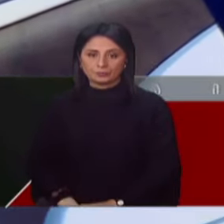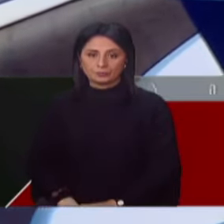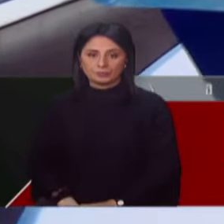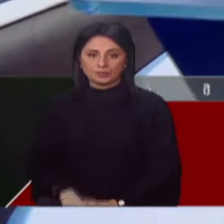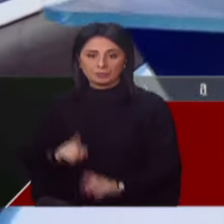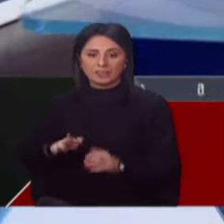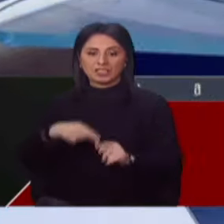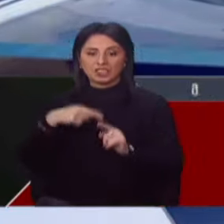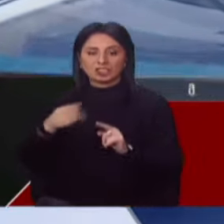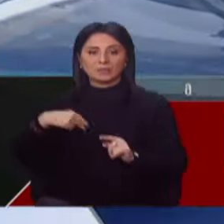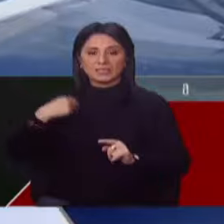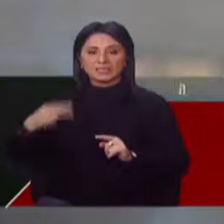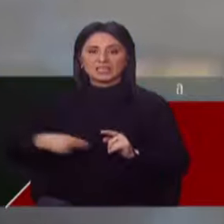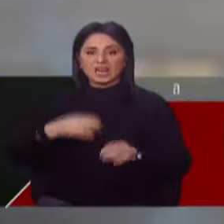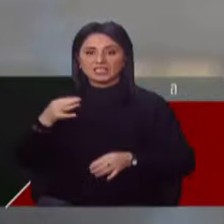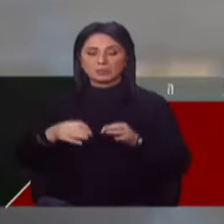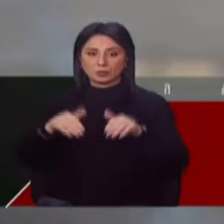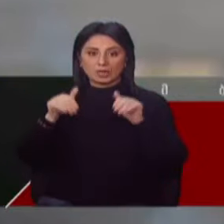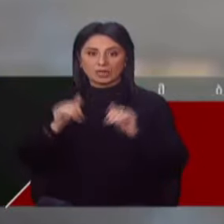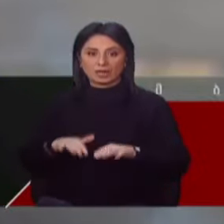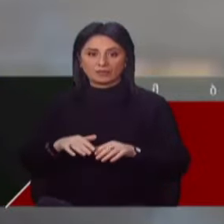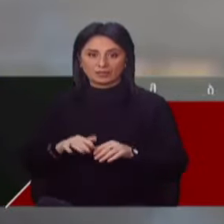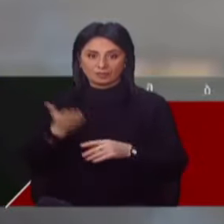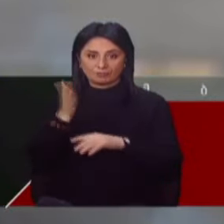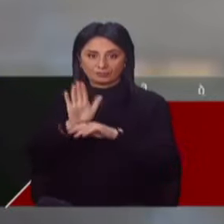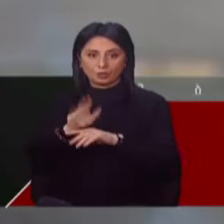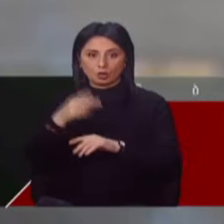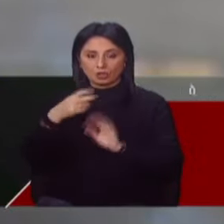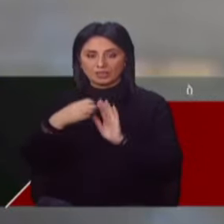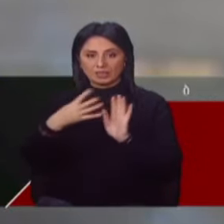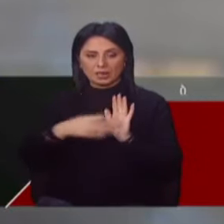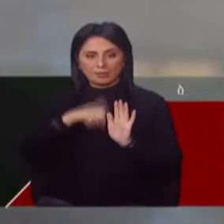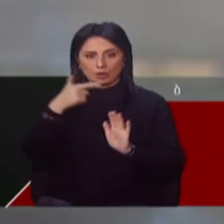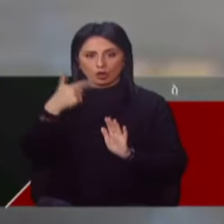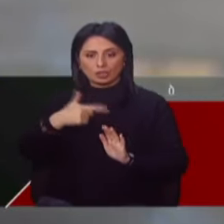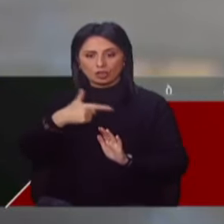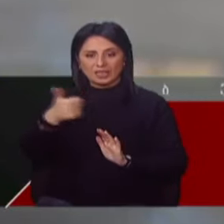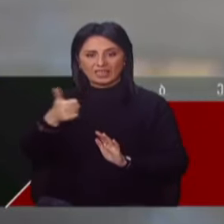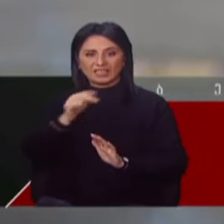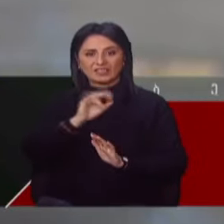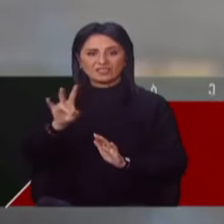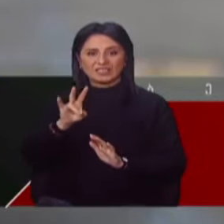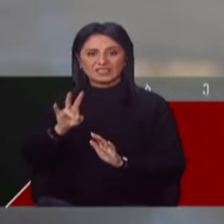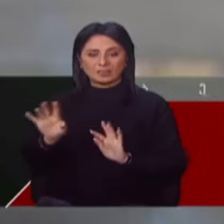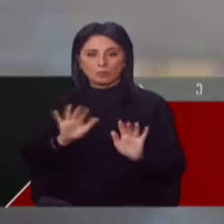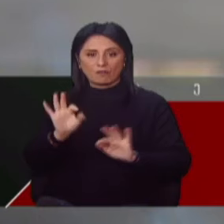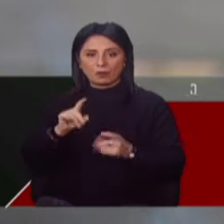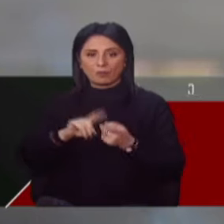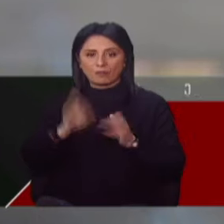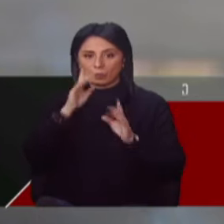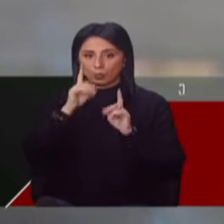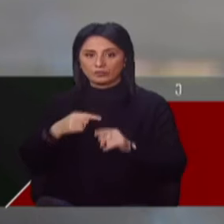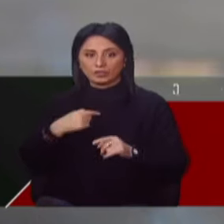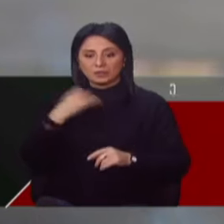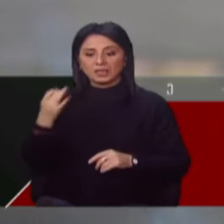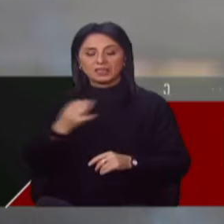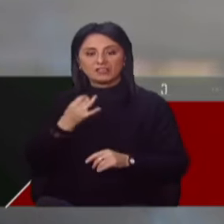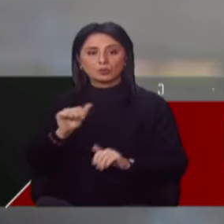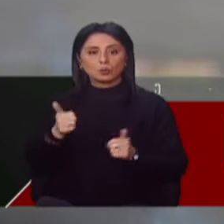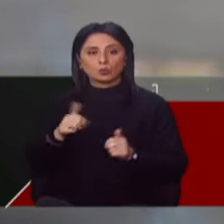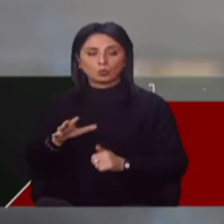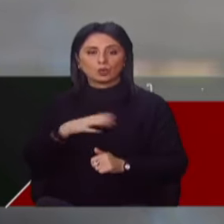მას შემდეგ რაც სტრასბურგის სასამართლოს გადაწყვეტილება გამოქვეყნდა 2019 წლის 20-21 ივნისის მოვლენებთან დაკავშირებით, ბუნებრივია ჩვენ დავინტერესდით თუ